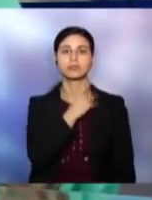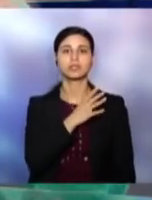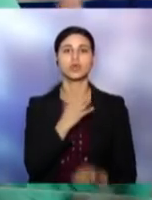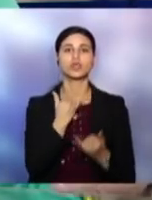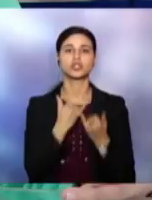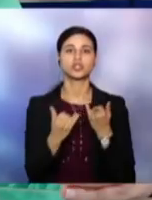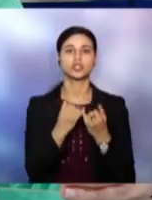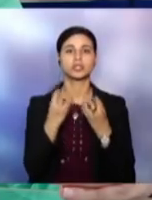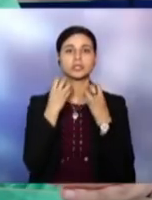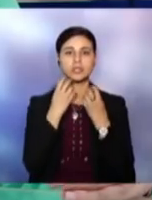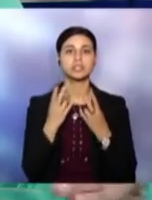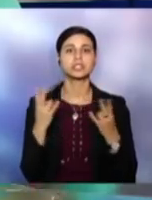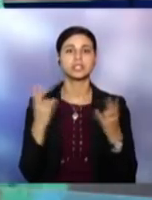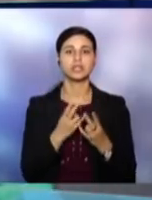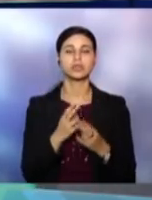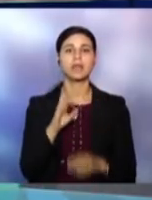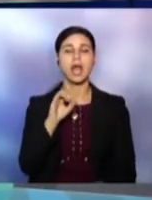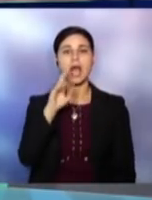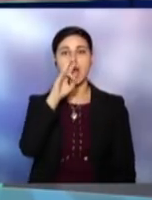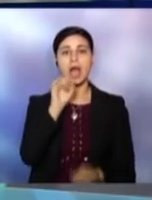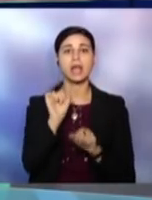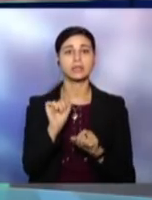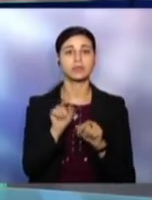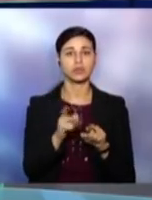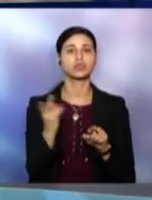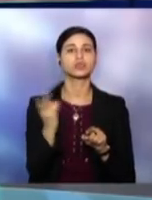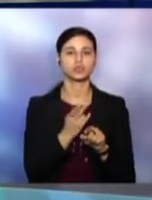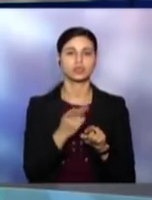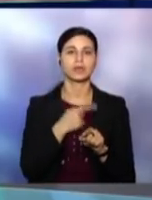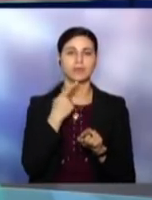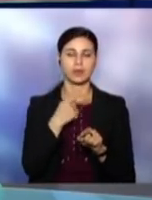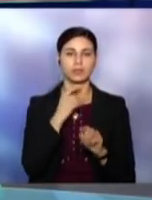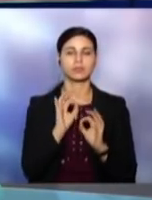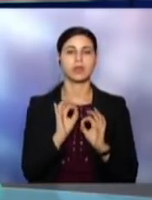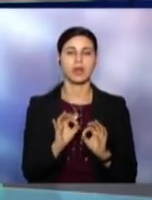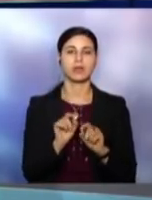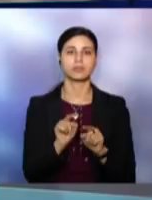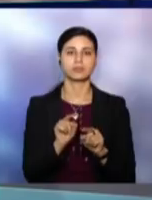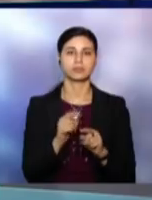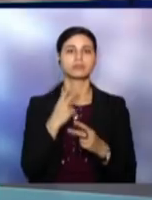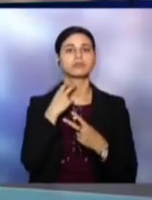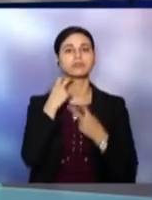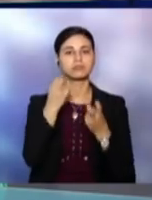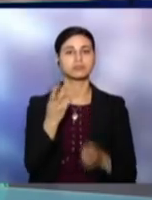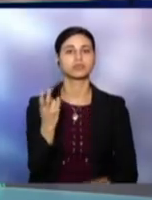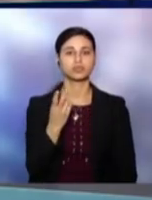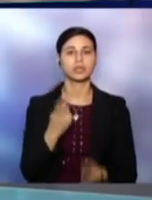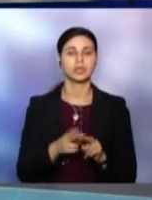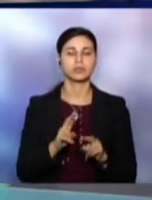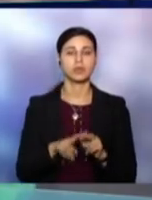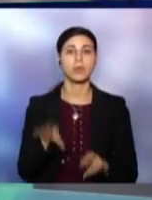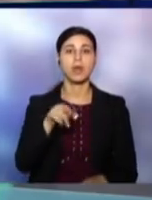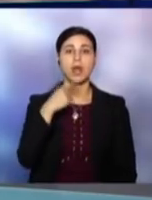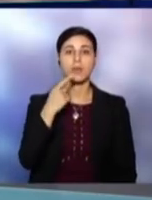და საჭიროებდა ანტიბიოტიკო თერაპიას, მაშინ ეს უკვე უნდა დადგეს ჩვენების სახით ტონზილექტომიაზე, იმიტომ რომ ითვლება